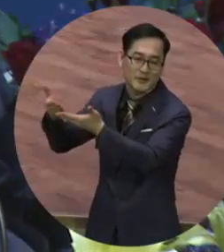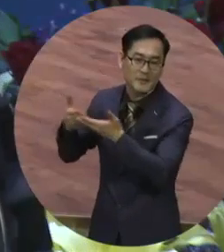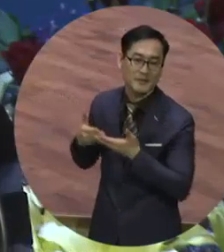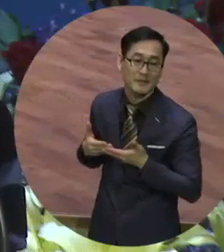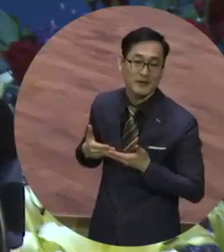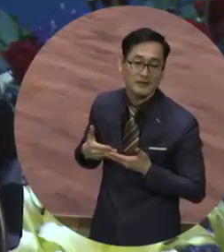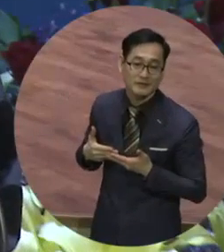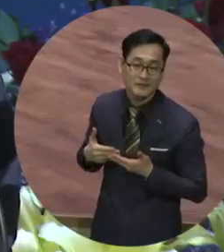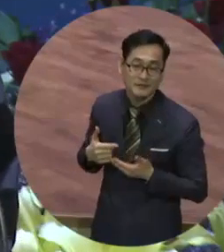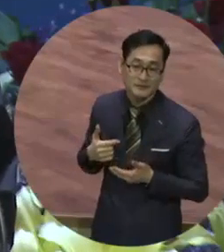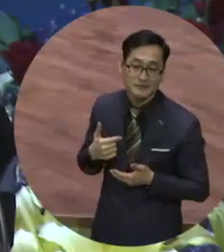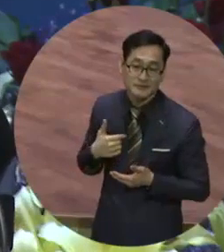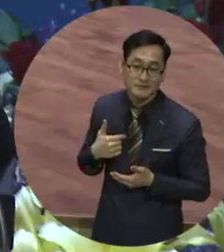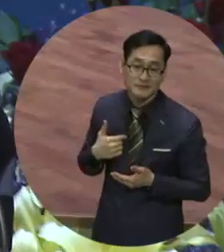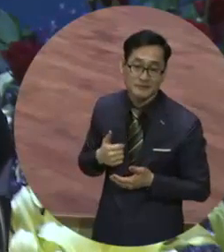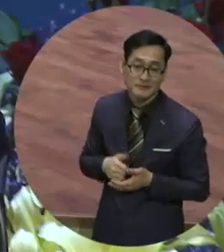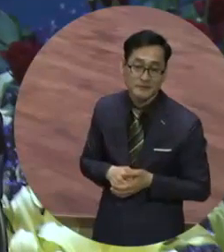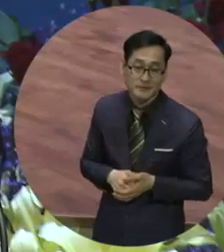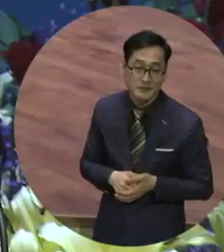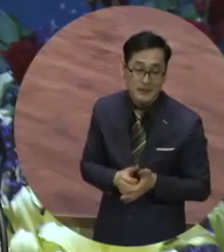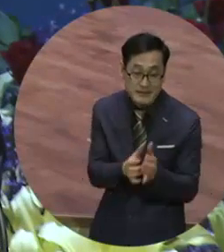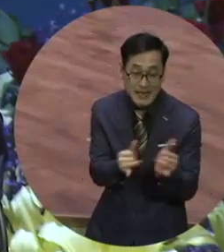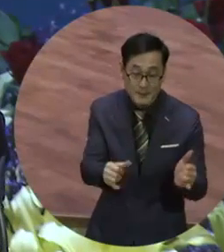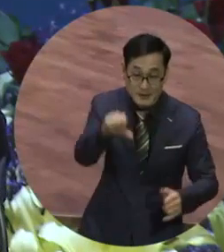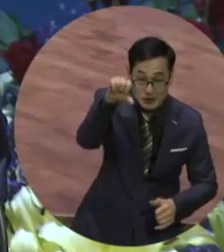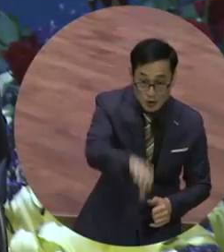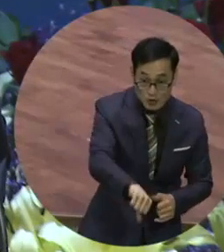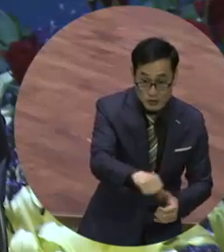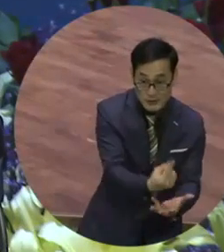인간에게서요 이 저주에서 빠져나가려 그러면.